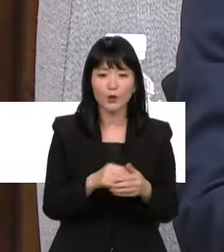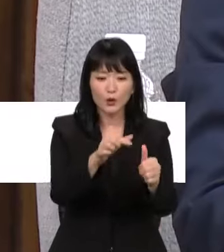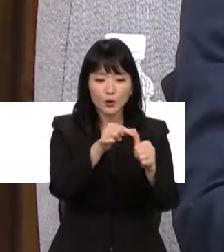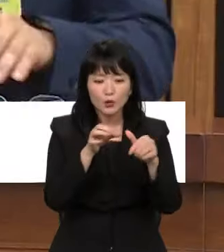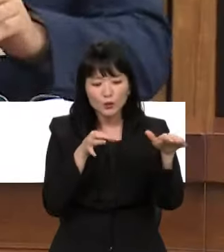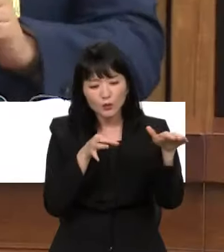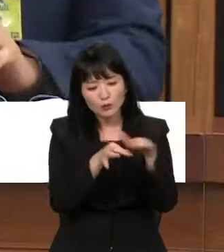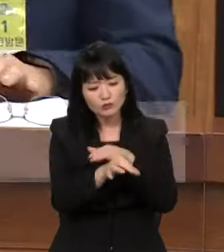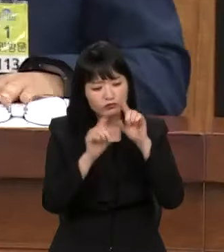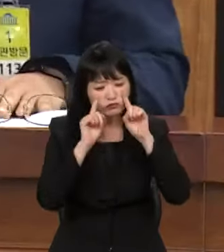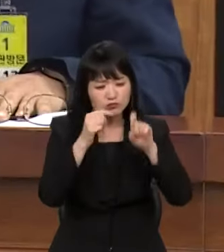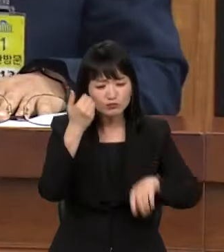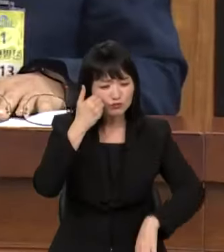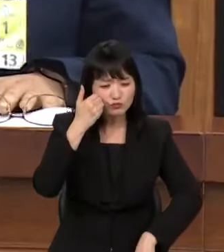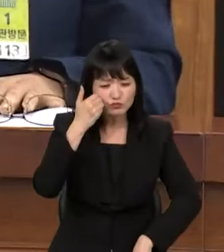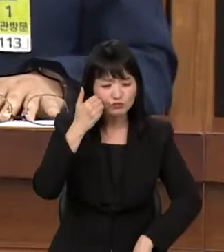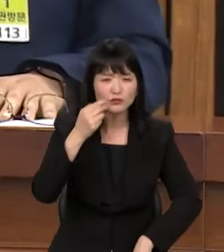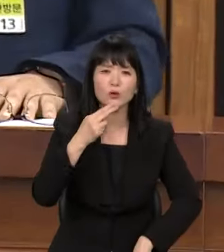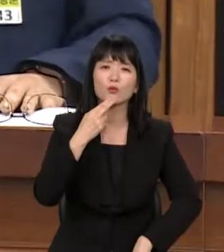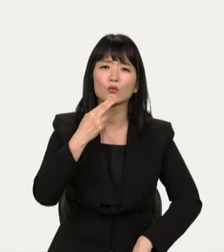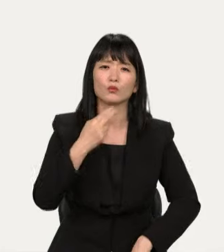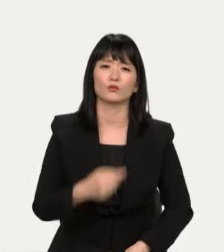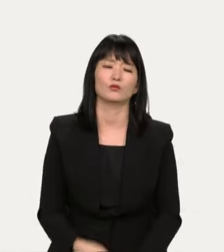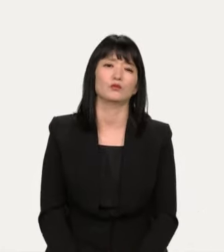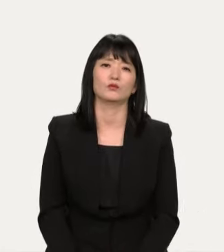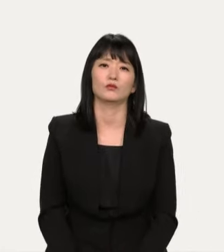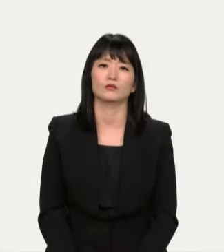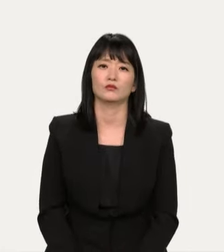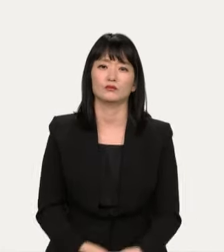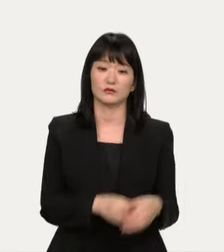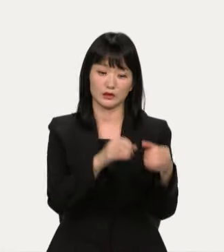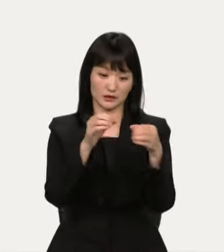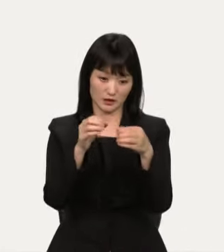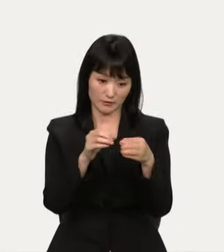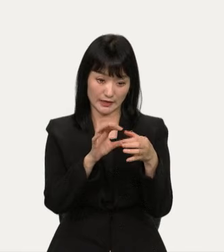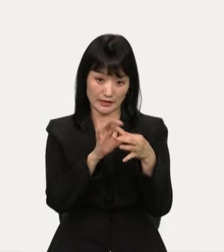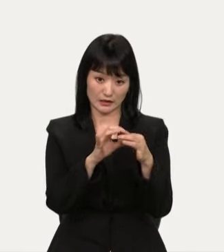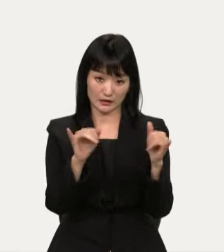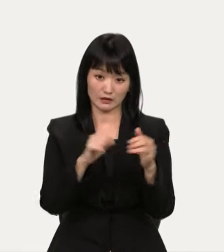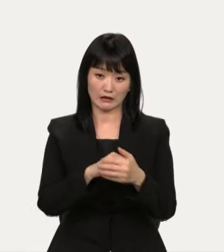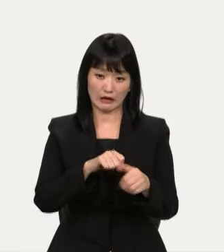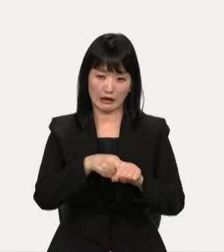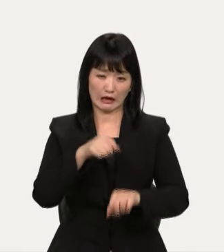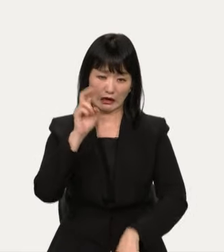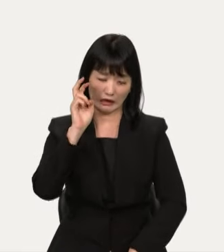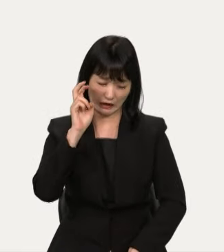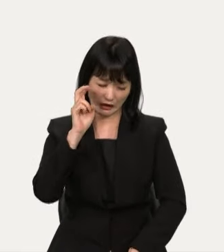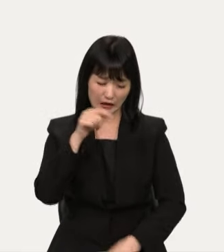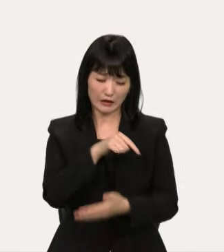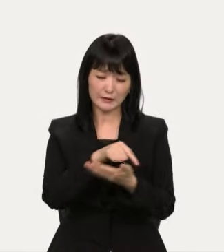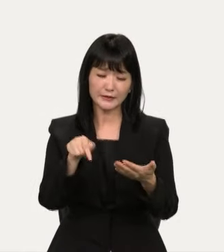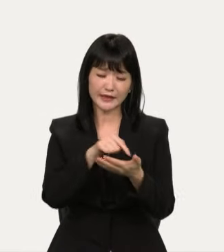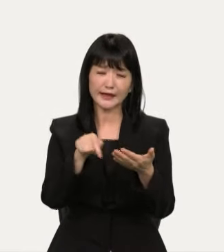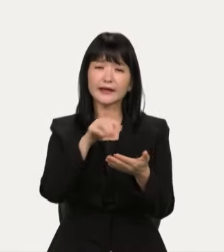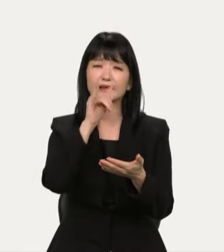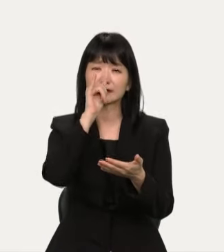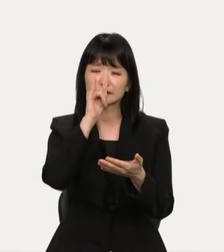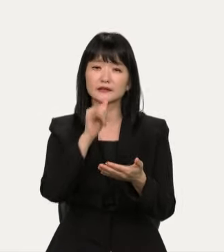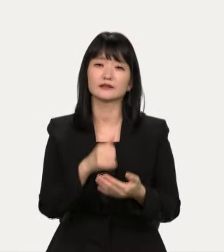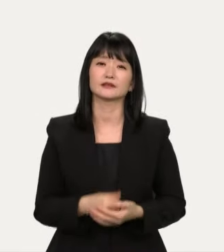없는 것으로 드러났다고 주장했습니다. 대화방 당사자들이 억측과 추측으로 피해를 봤다고